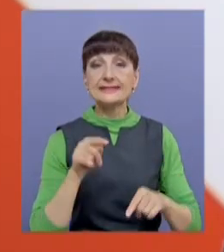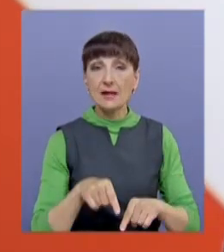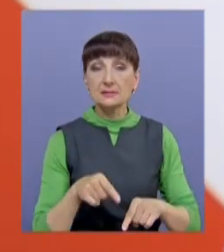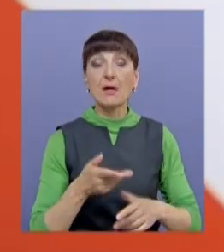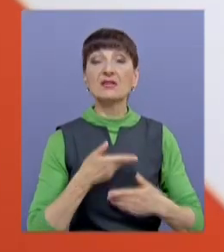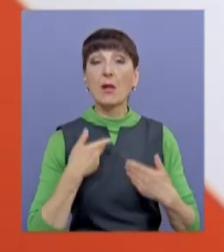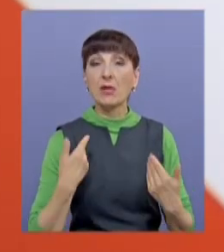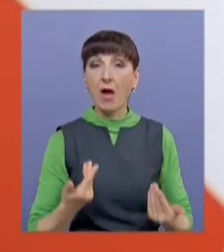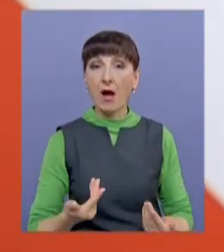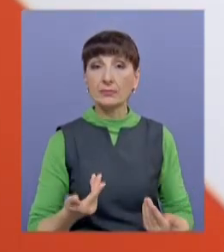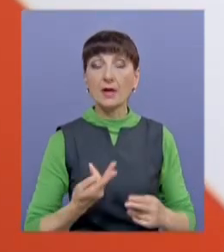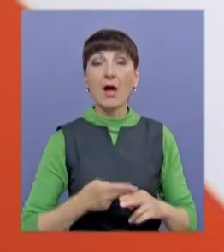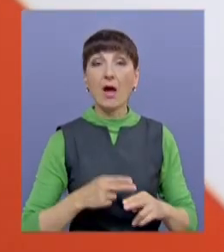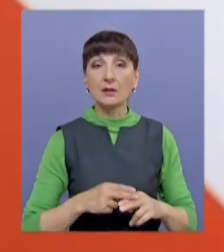меня,